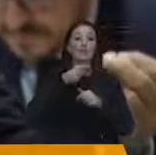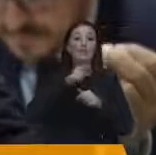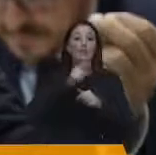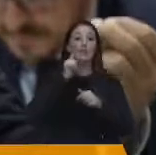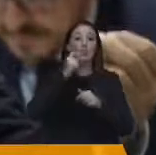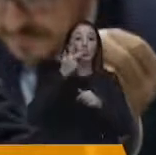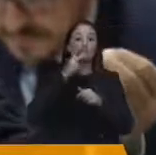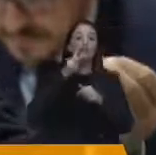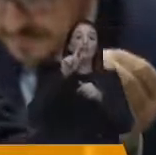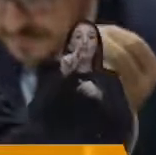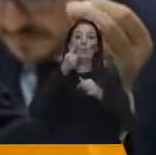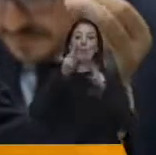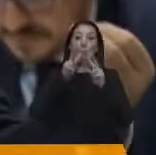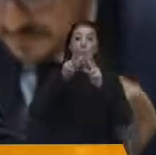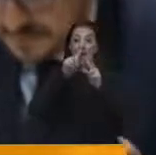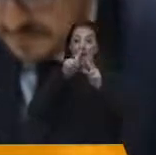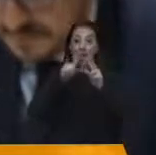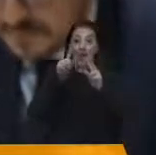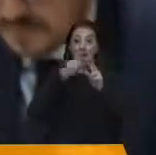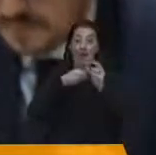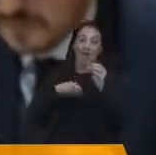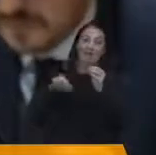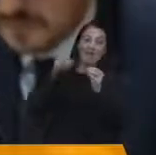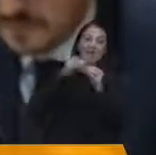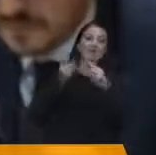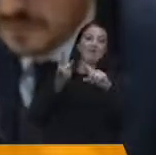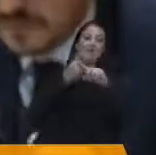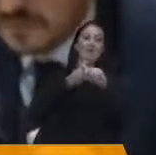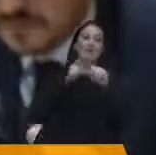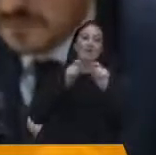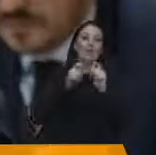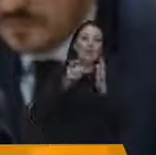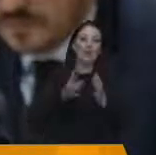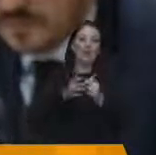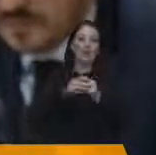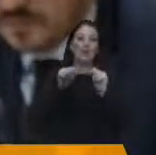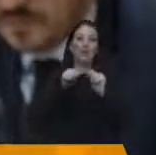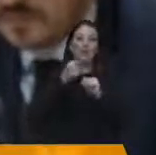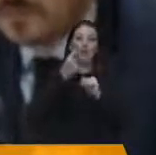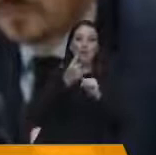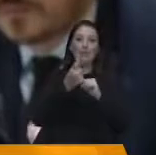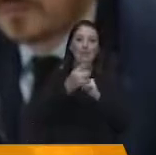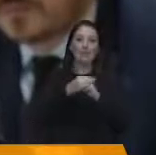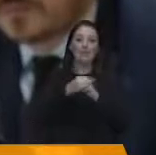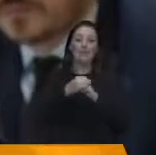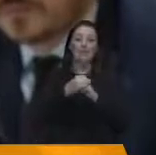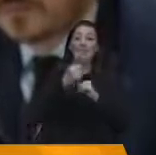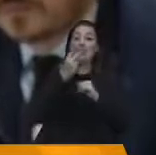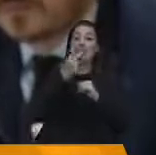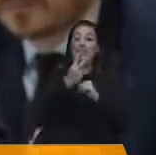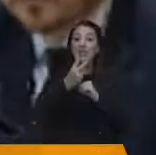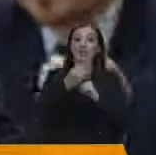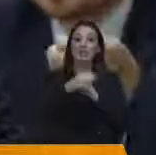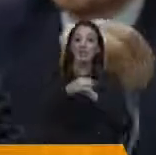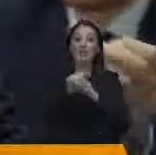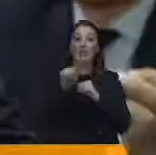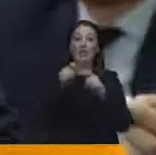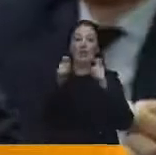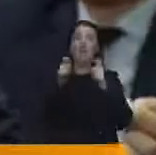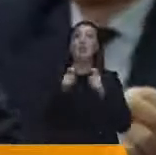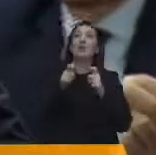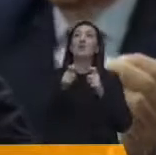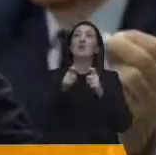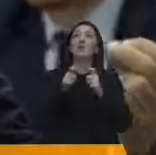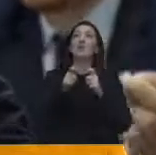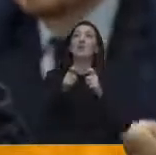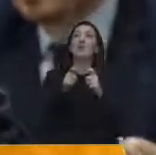93 bin metrekareye çıkaracağız. Bu bir. İki, oradaki salaş